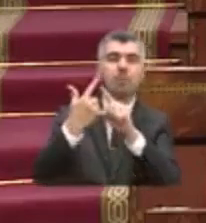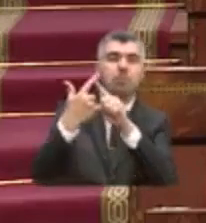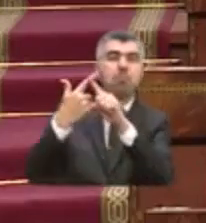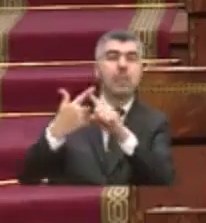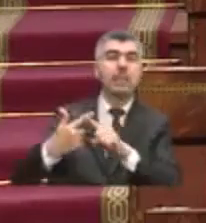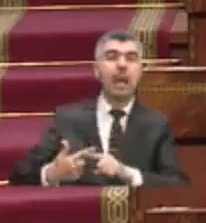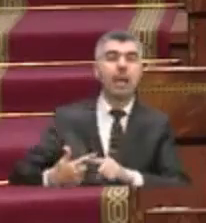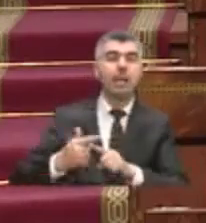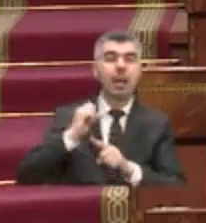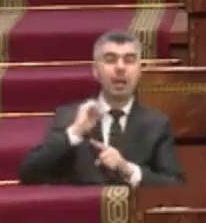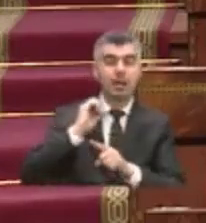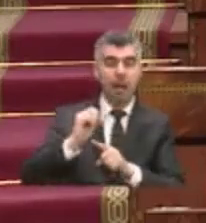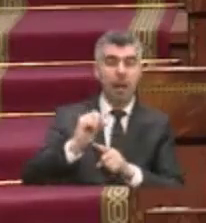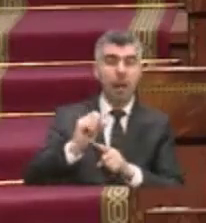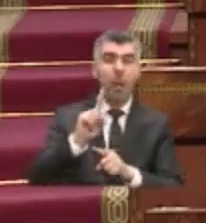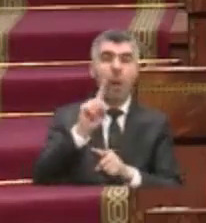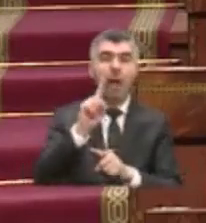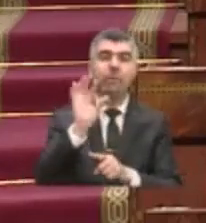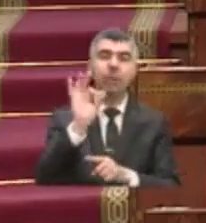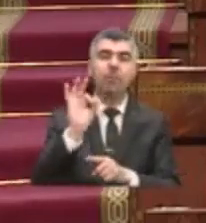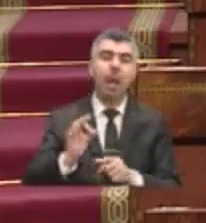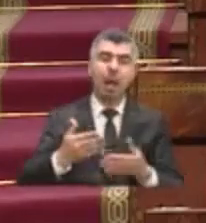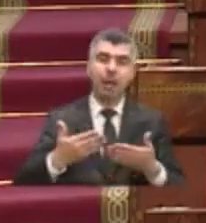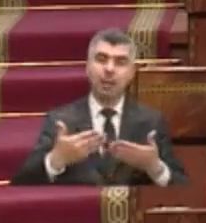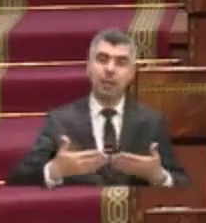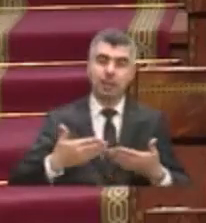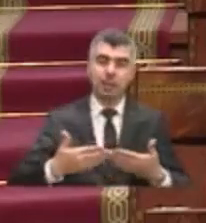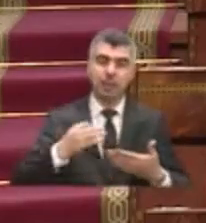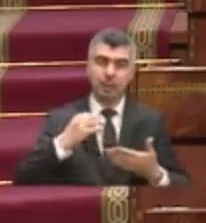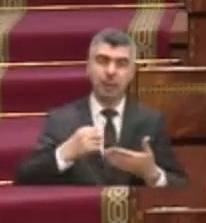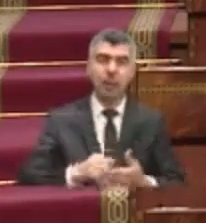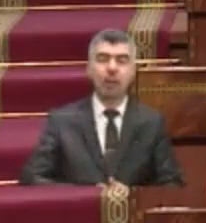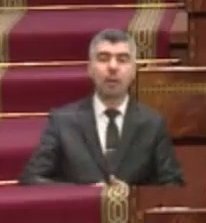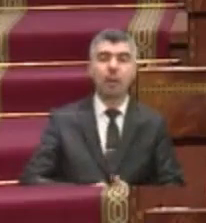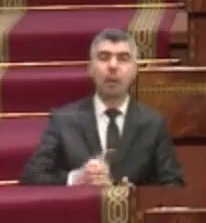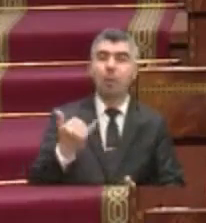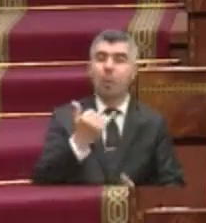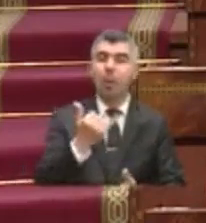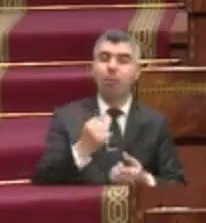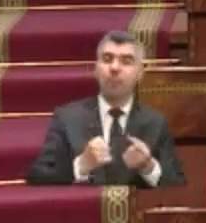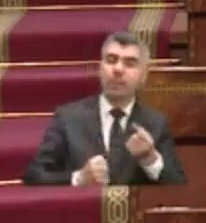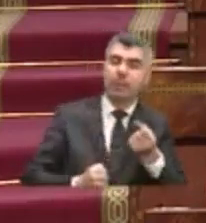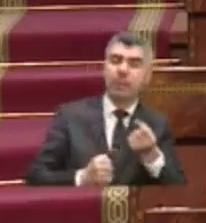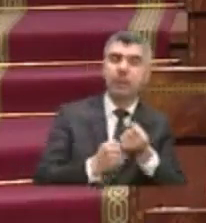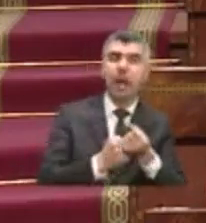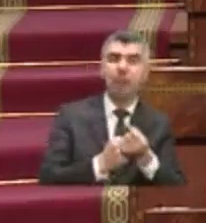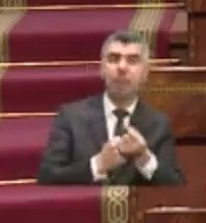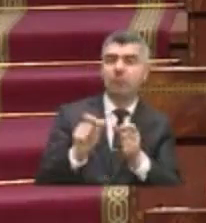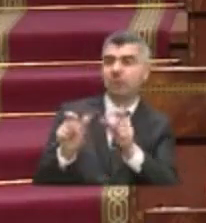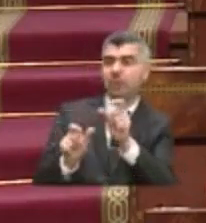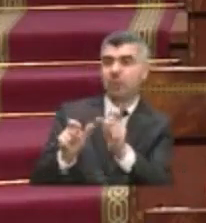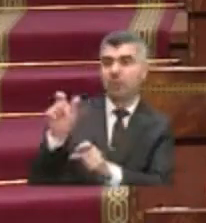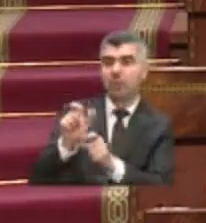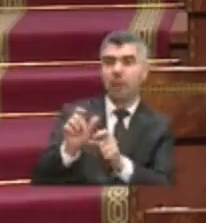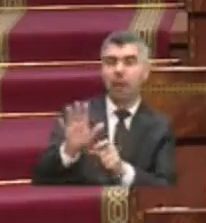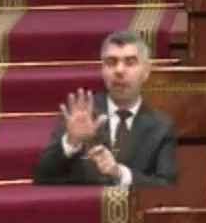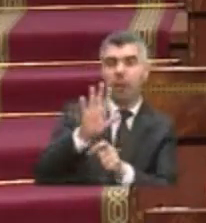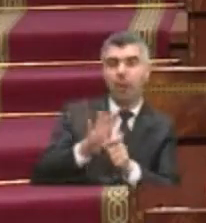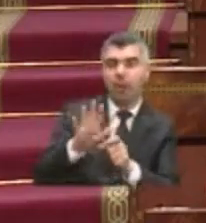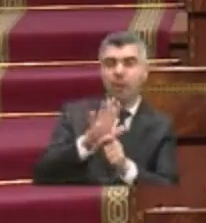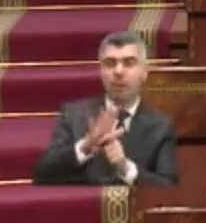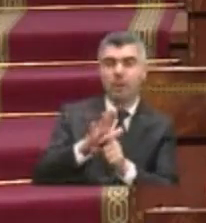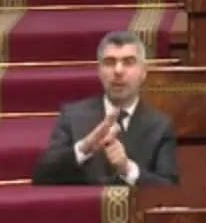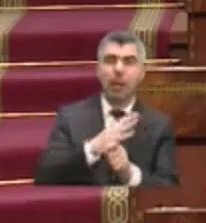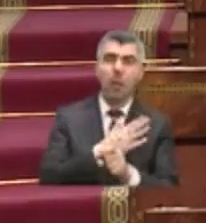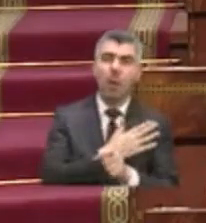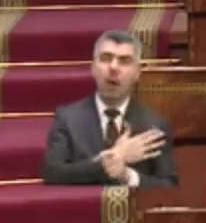والتي لا تتجاوز 1% حاليا، أو من حيث تشجيعه ودعمه وتمكين الكفاءات والأدمغة الوطنية من